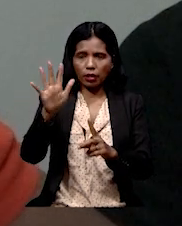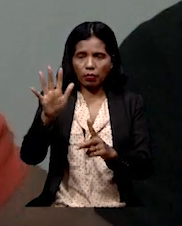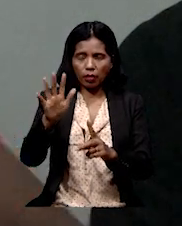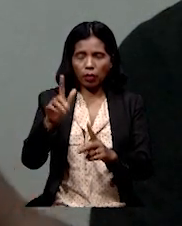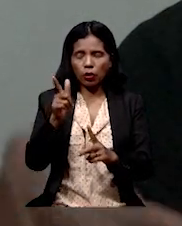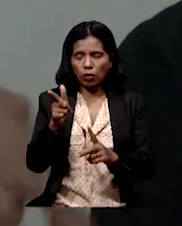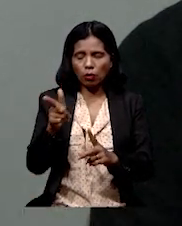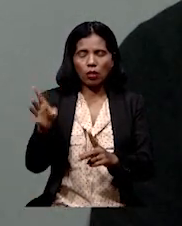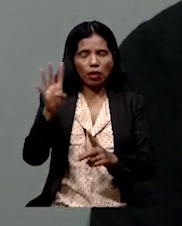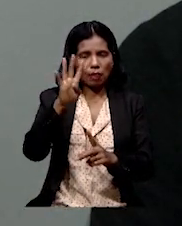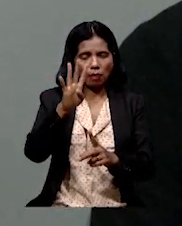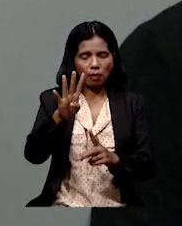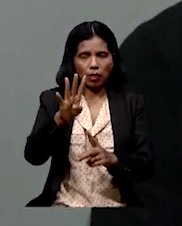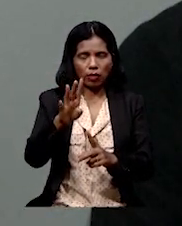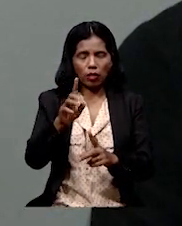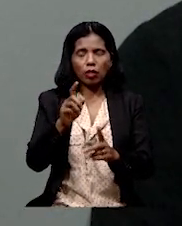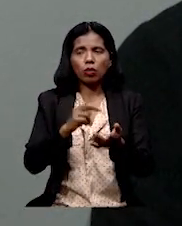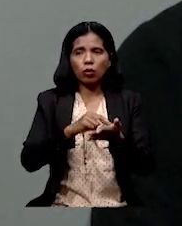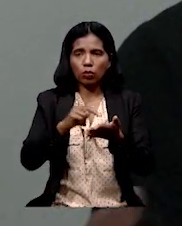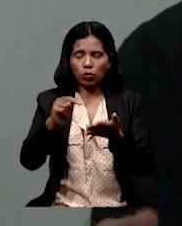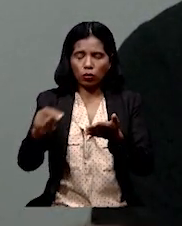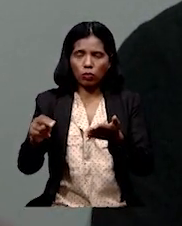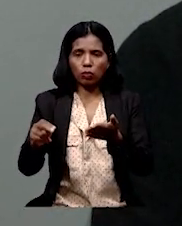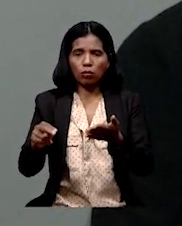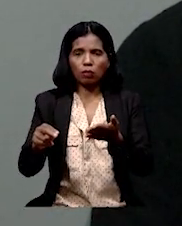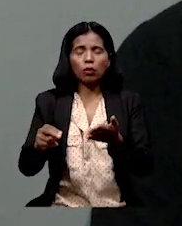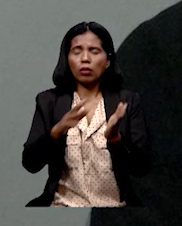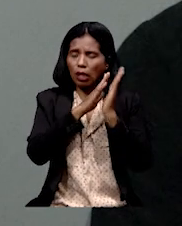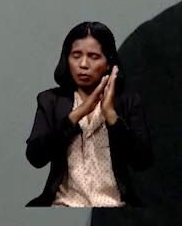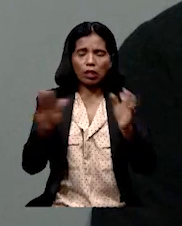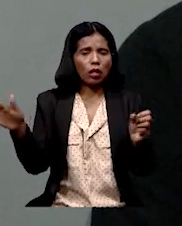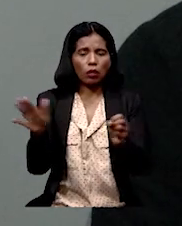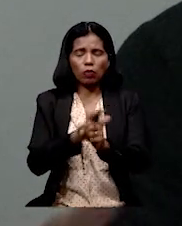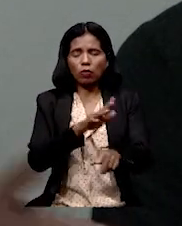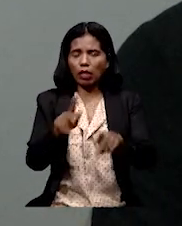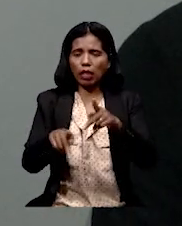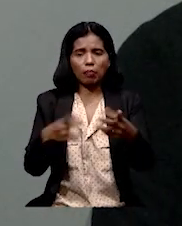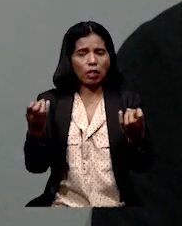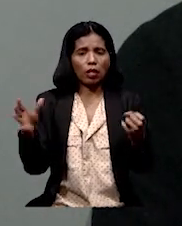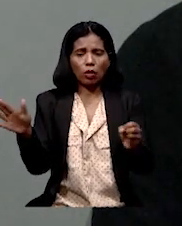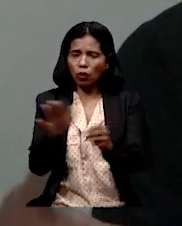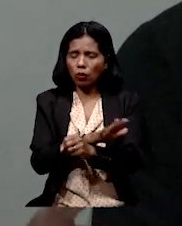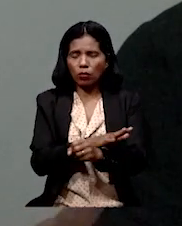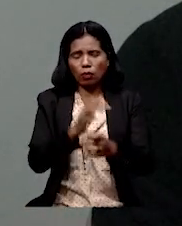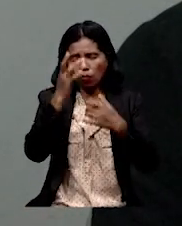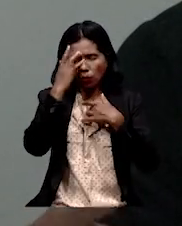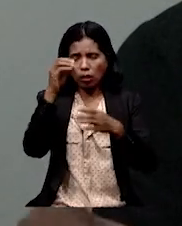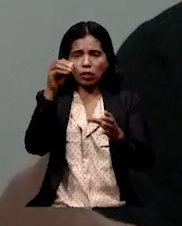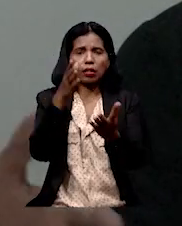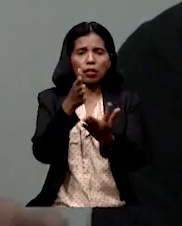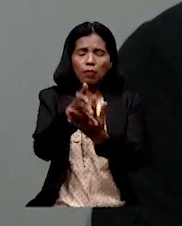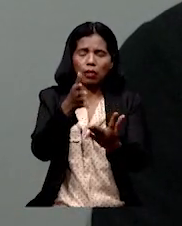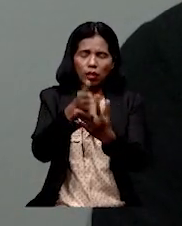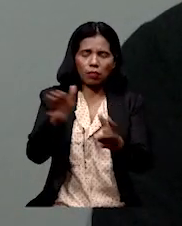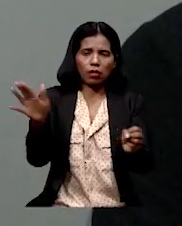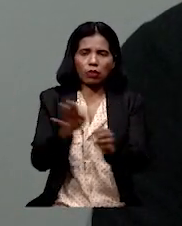24 numero de casos ne ho 115 kama ne tare full helet kama sene quasi ka tumamu kan le full bed full helet. Depois di